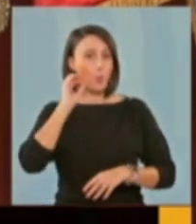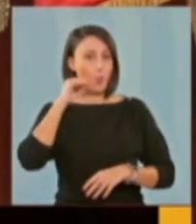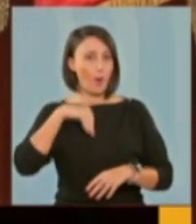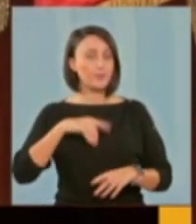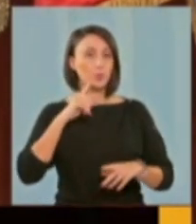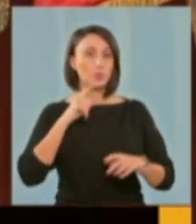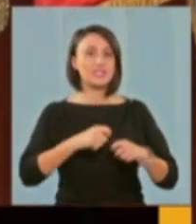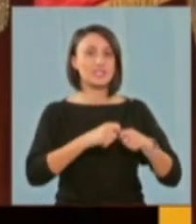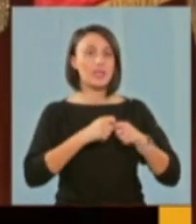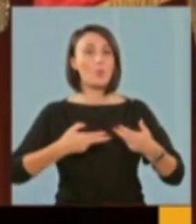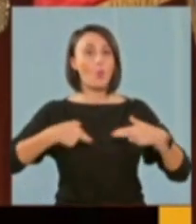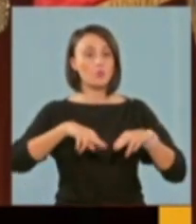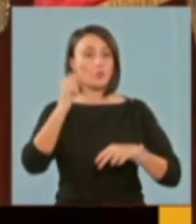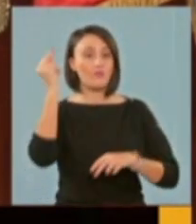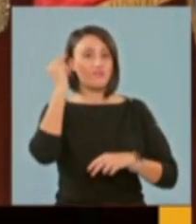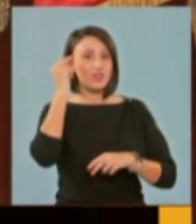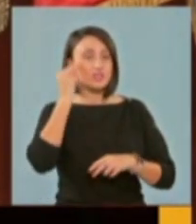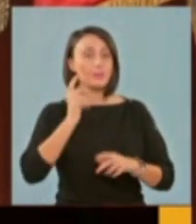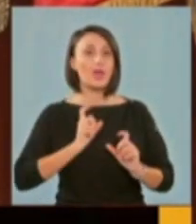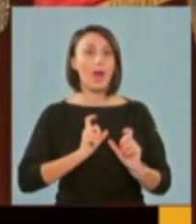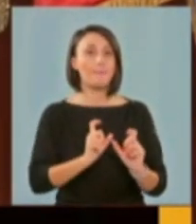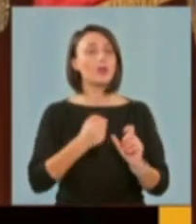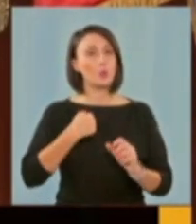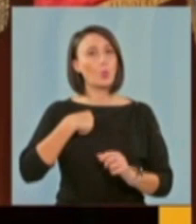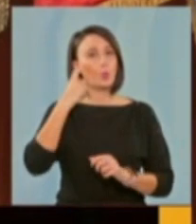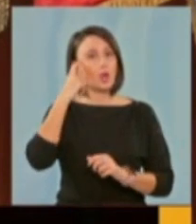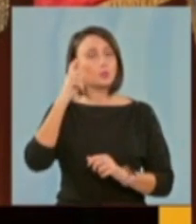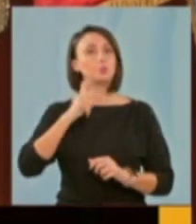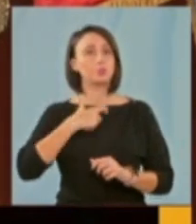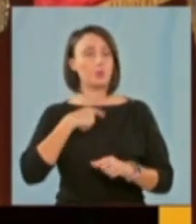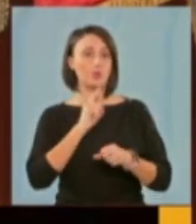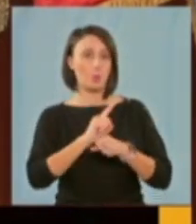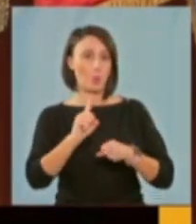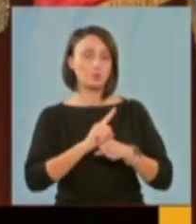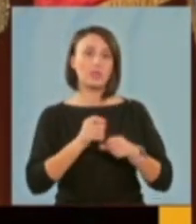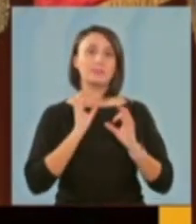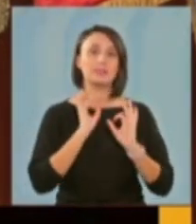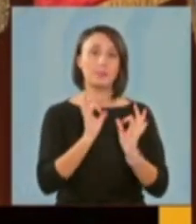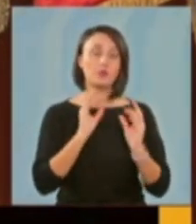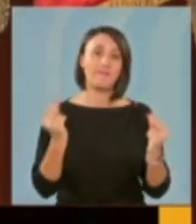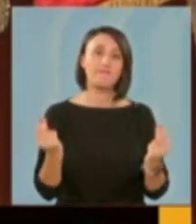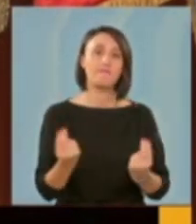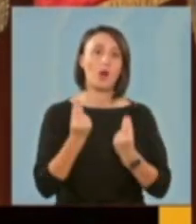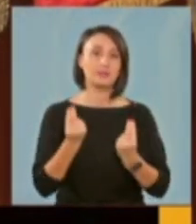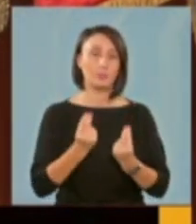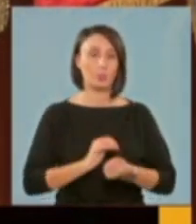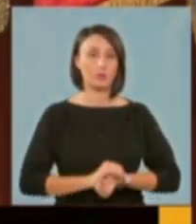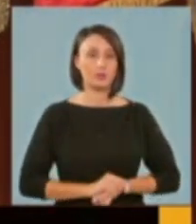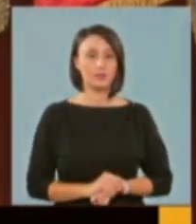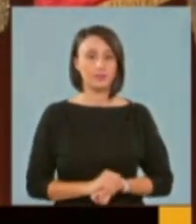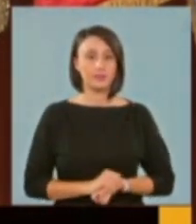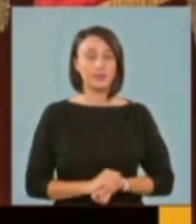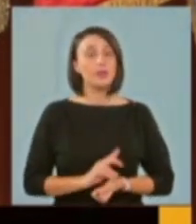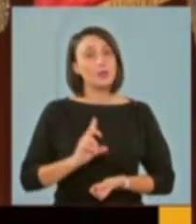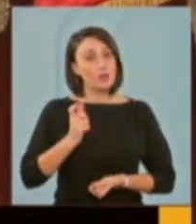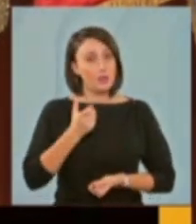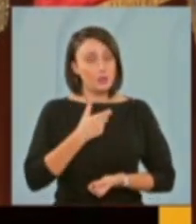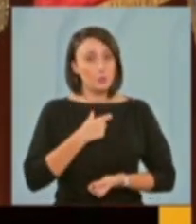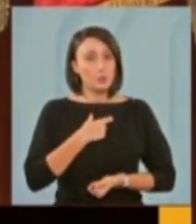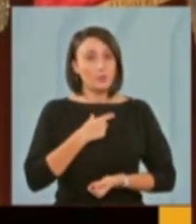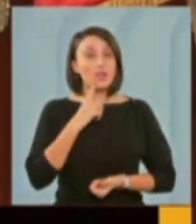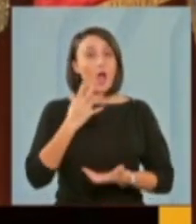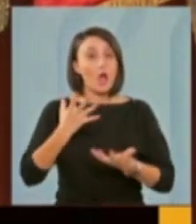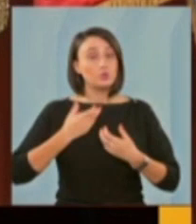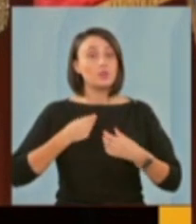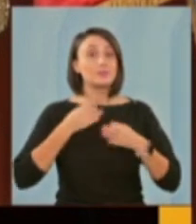prin sistemul nostru de învățământ din apărare, cred că putem să producem specialiști foarte buni. De asemenea, putem să